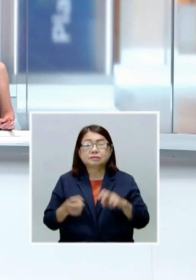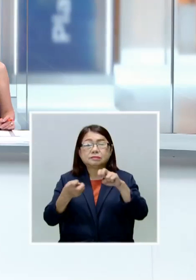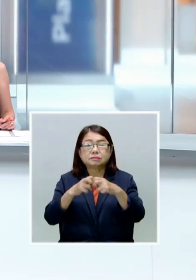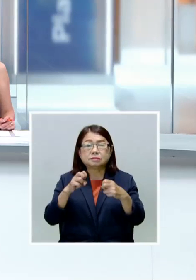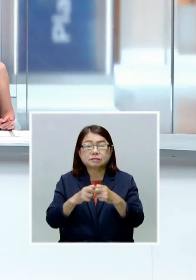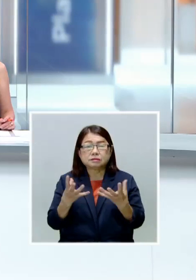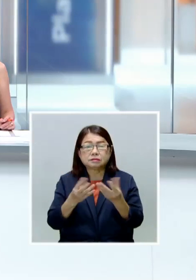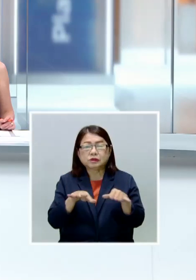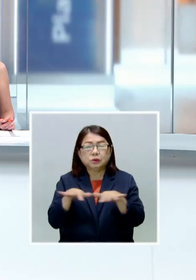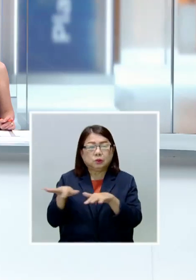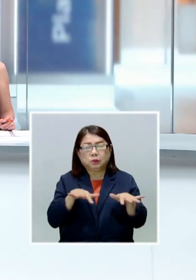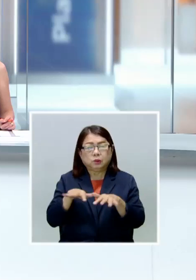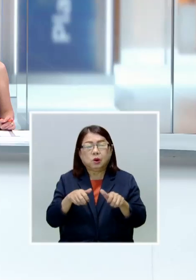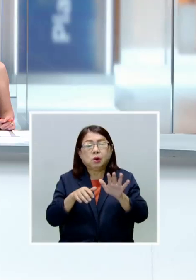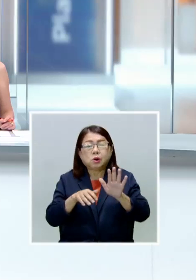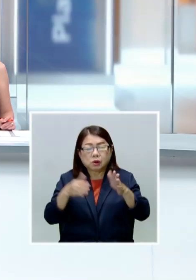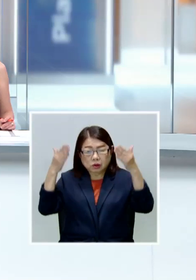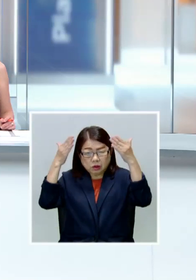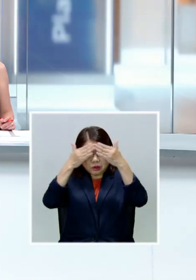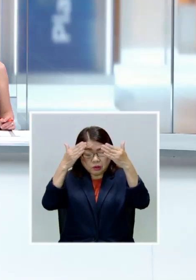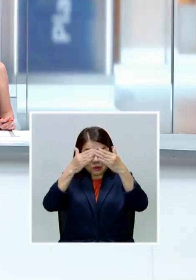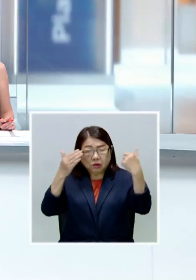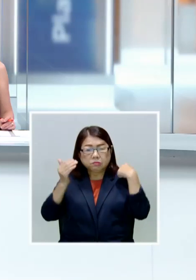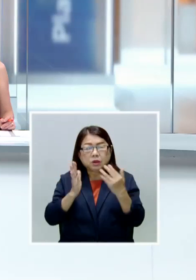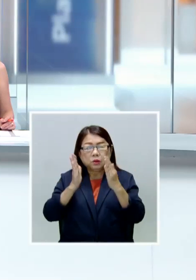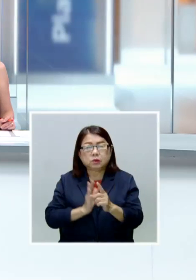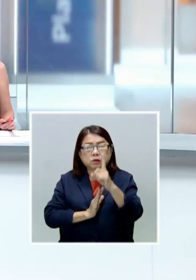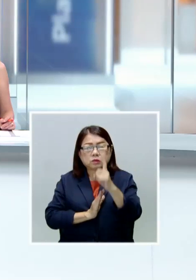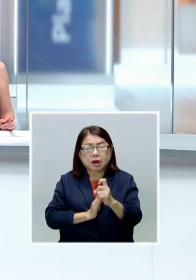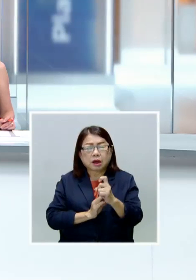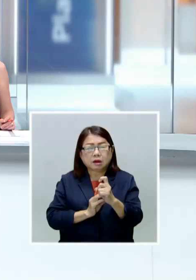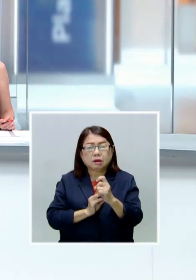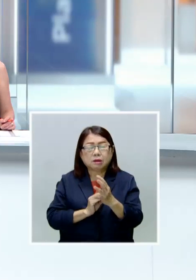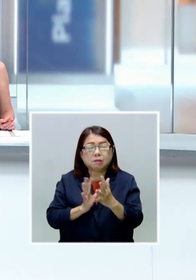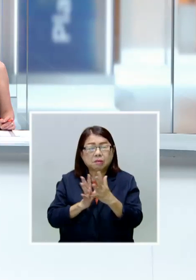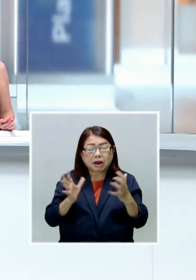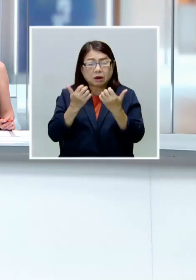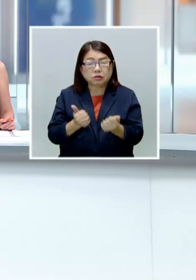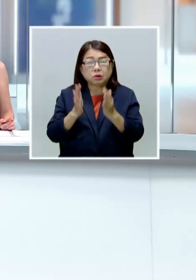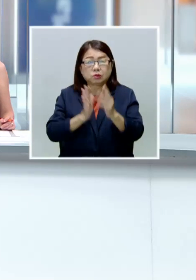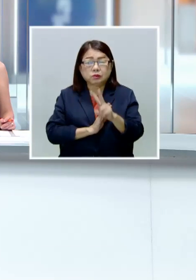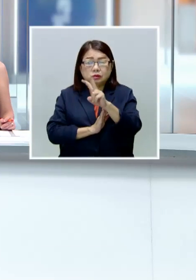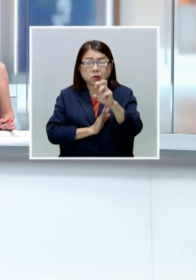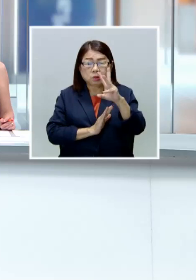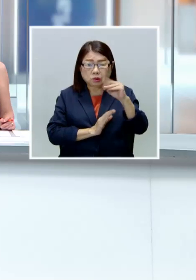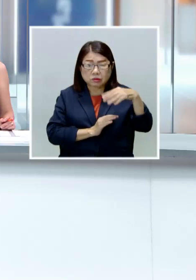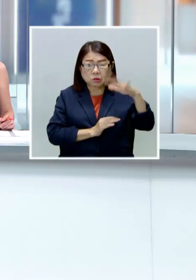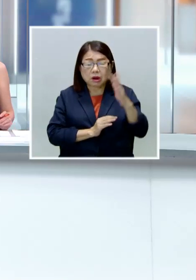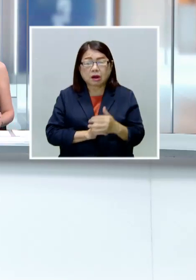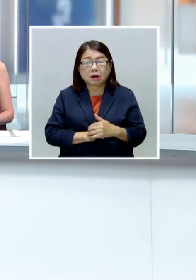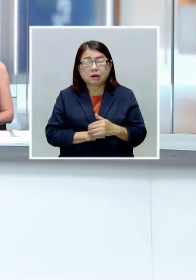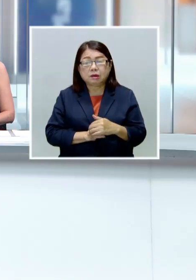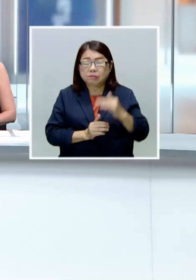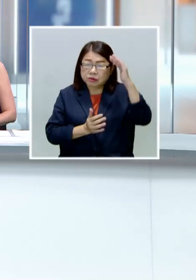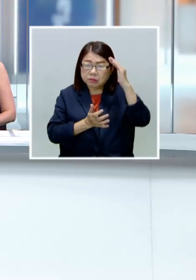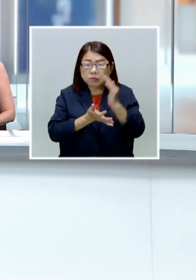การแผ่นดินไหวที่อินโดนีเซียตอนนี้รายงานจำนวนผู้เสียชีวิตเพิ่มมากขึ้นเรื่อยๆนะคะมากกว่า260คนแล้วแล้วเจ้าหน้าที่บอกว่าอาจจะมาก